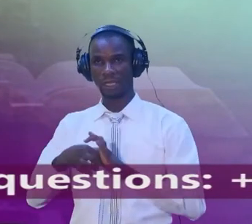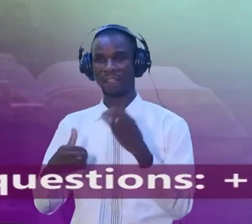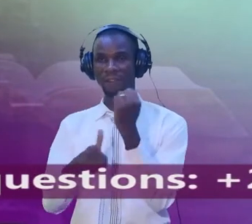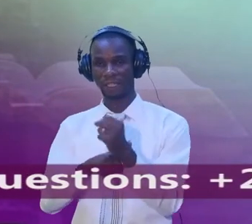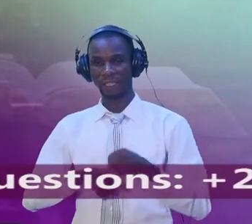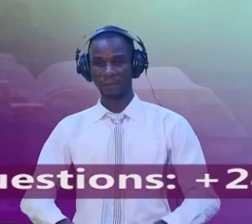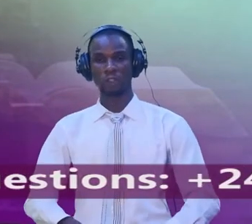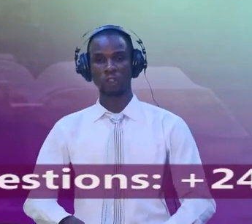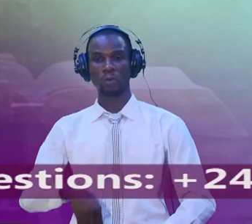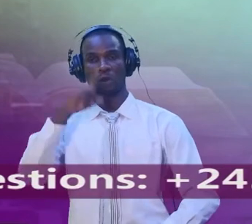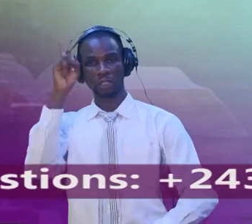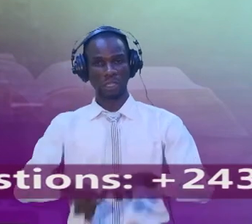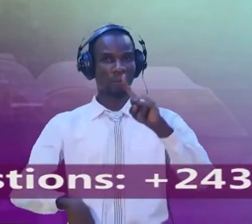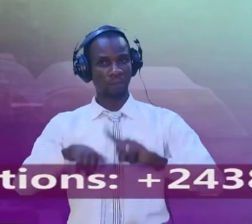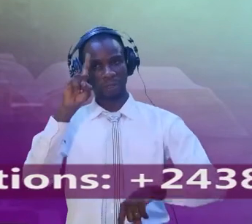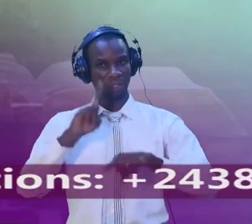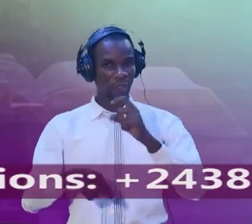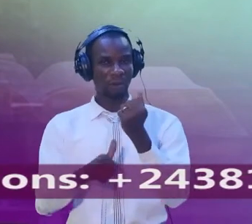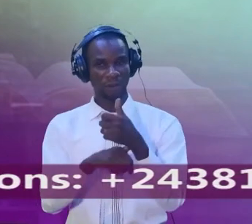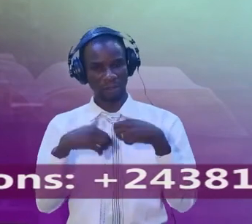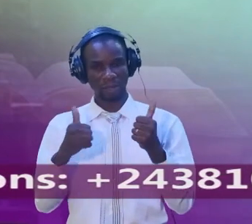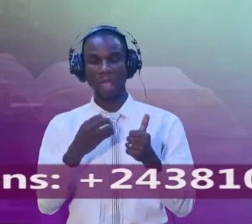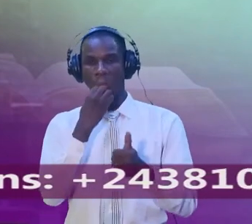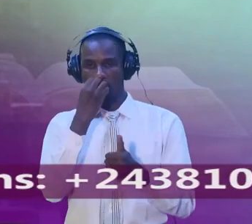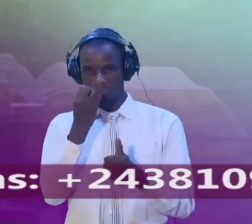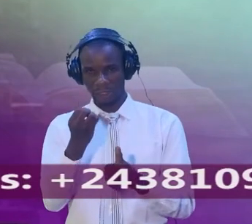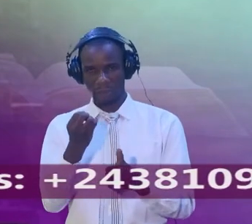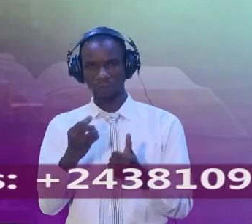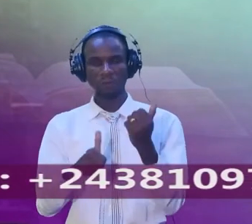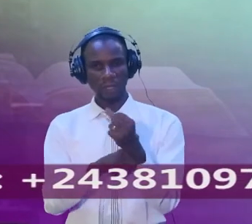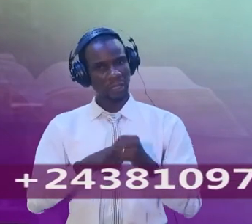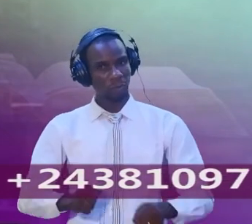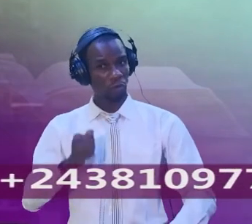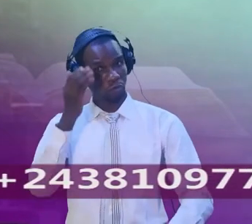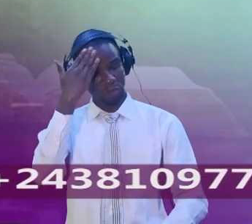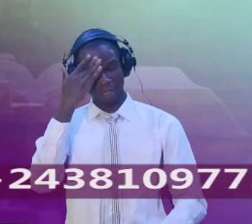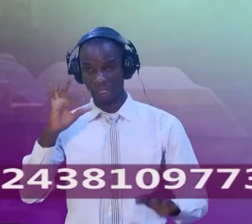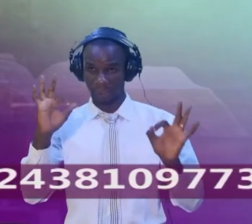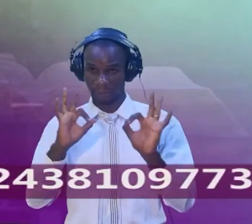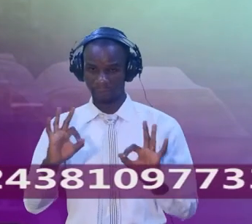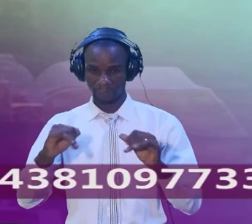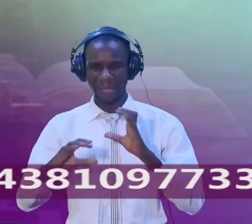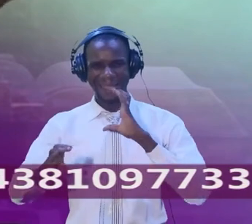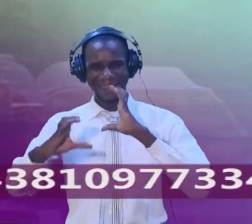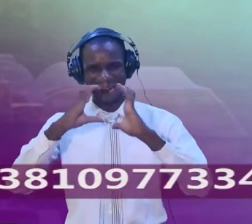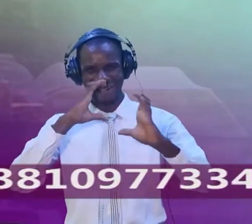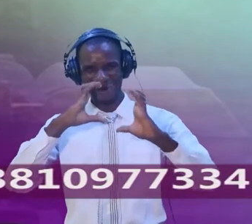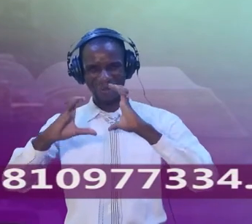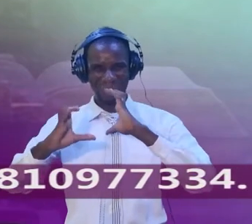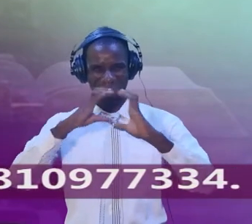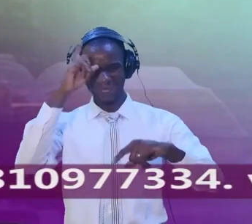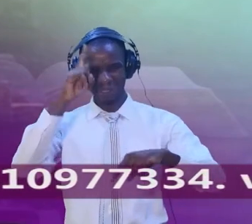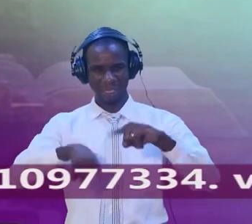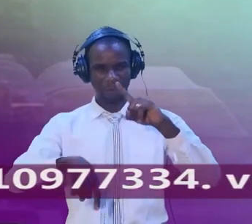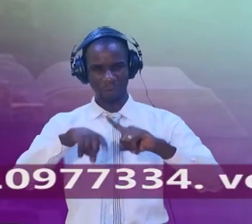Neno la Mungu nasema kwamba haiwezekane walio hai waingie na katika mawasiliano na walio kufa, sababu